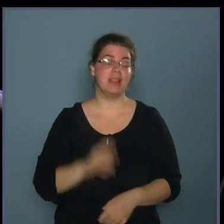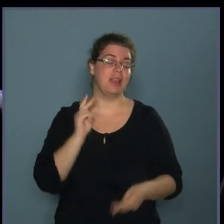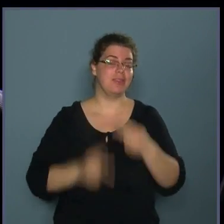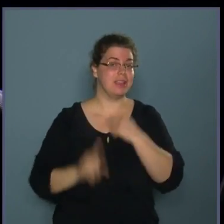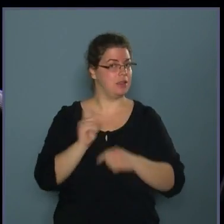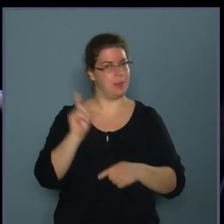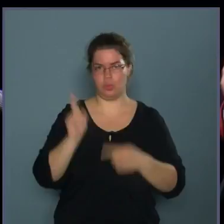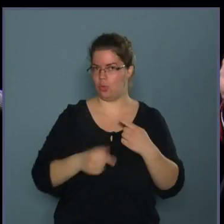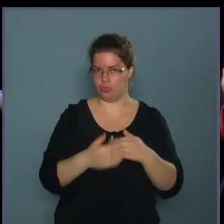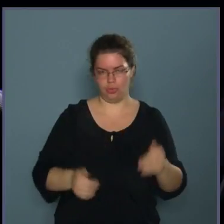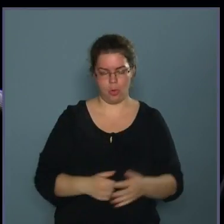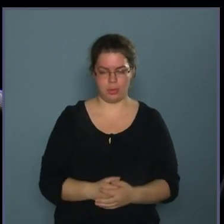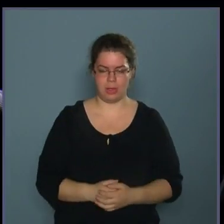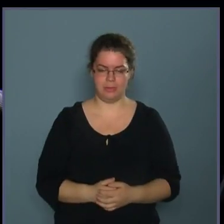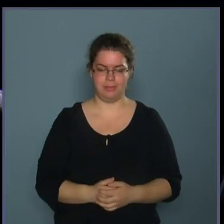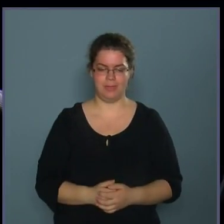Végezetül, de nem utolsó sorban.